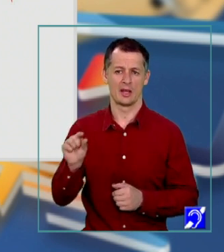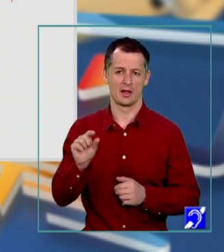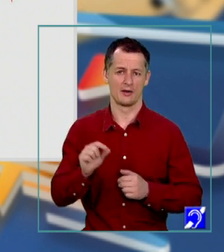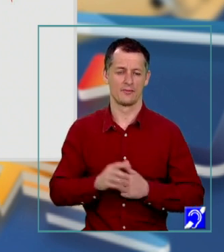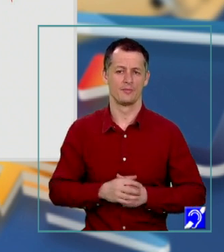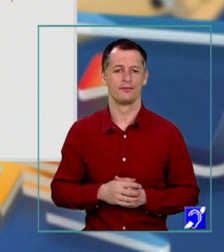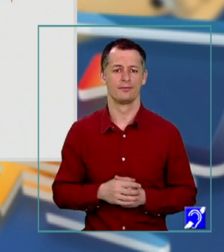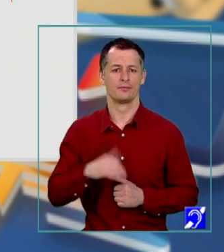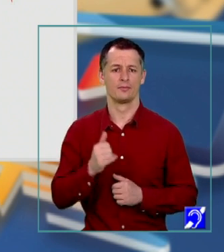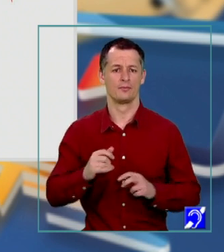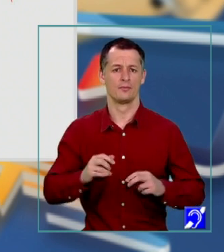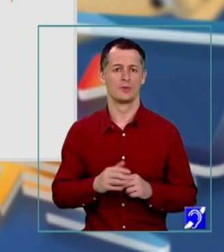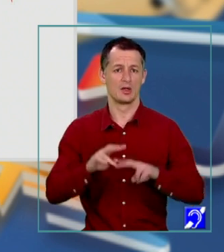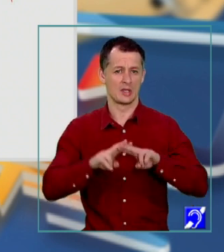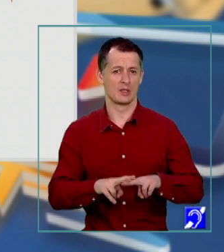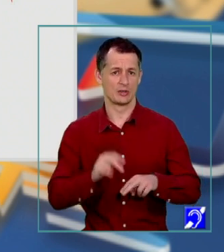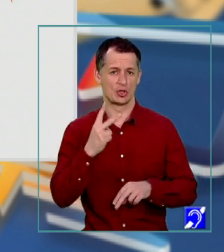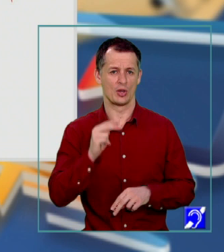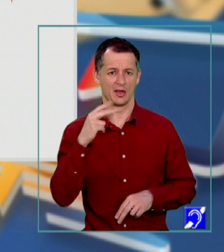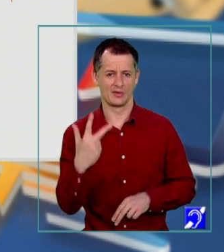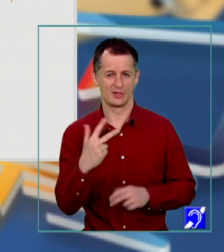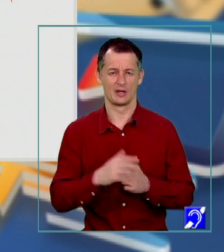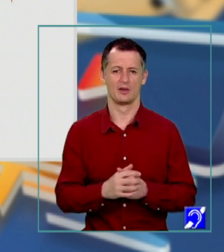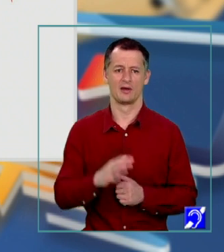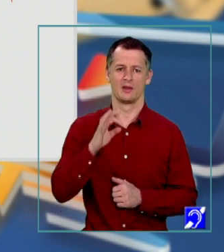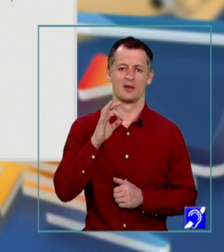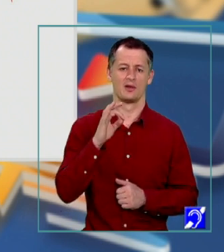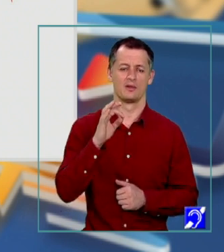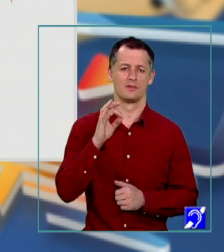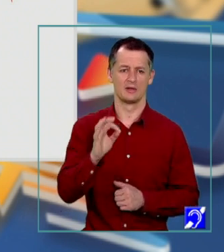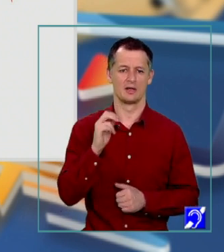transformarea 1-2, ne-a mai rămas 2-3, T3